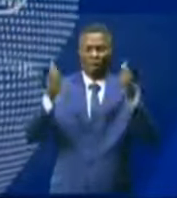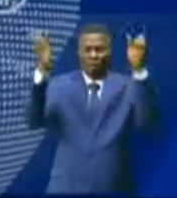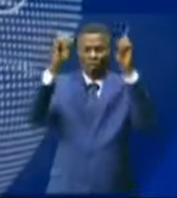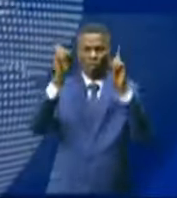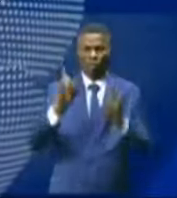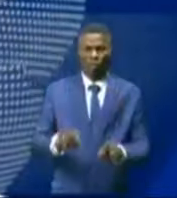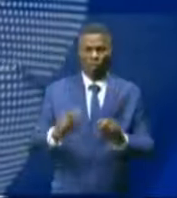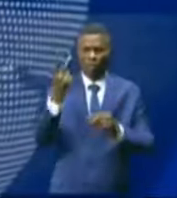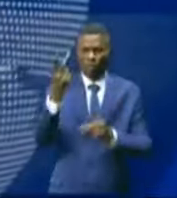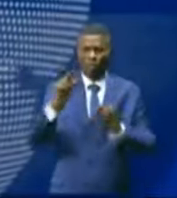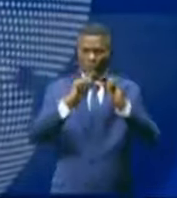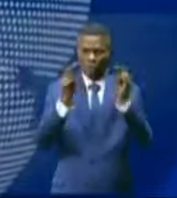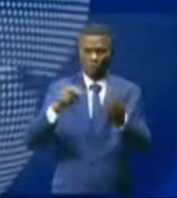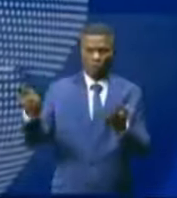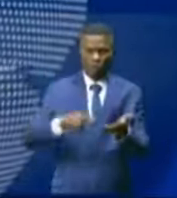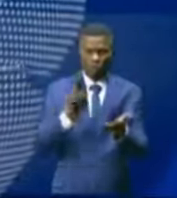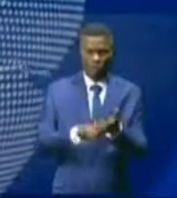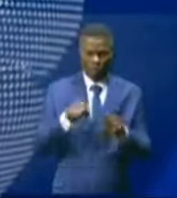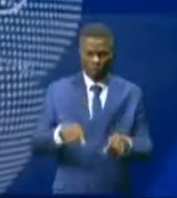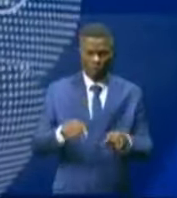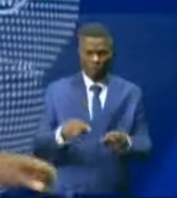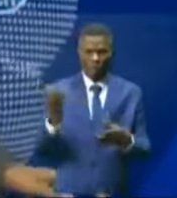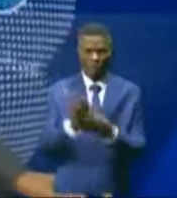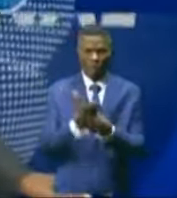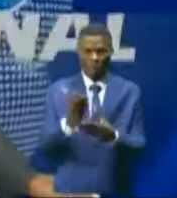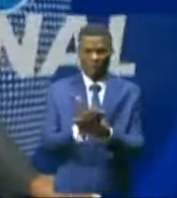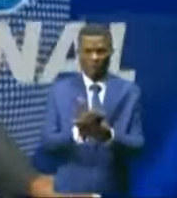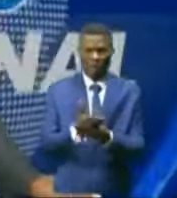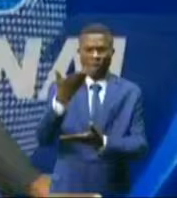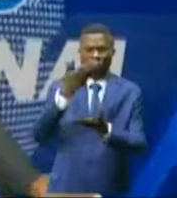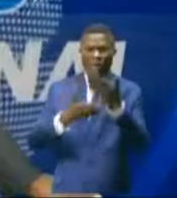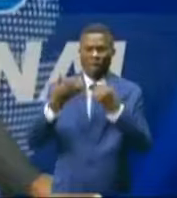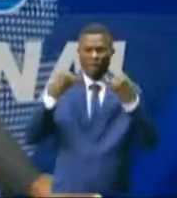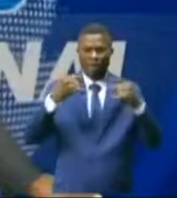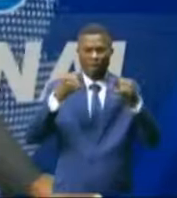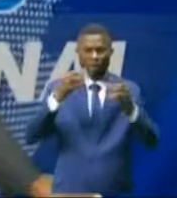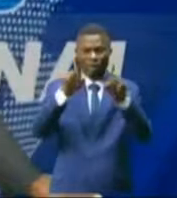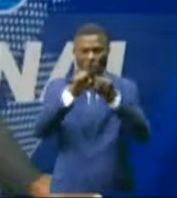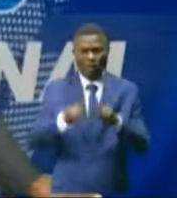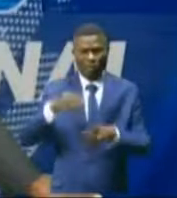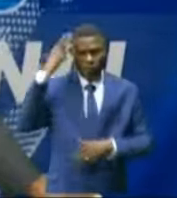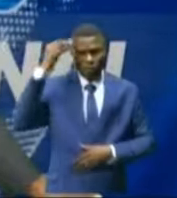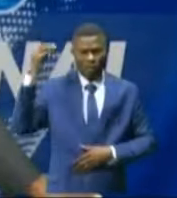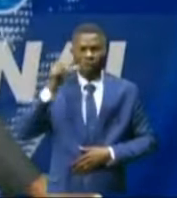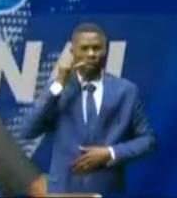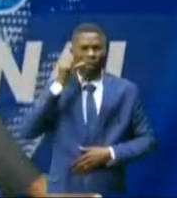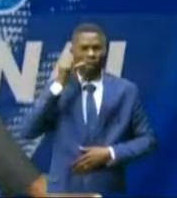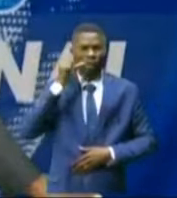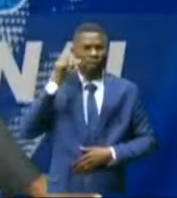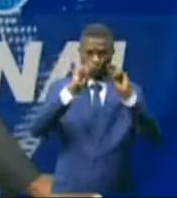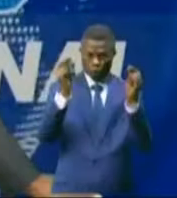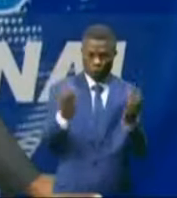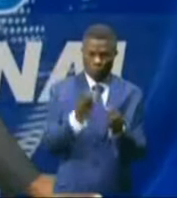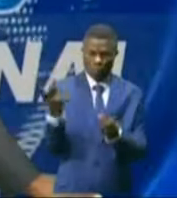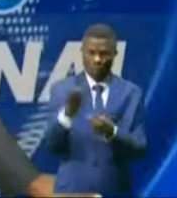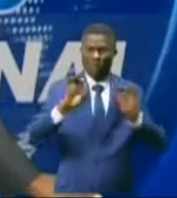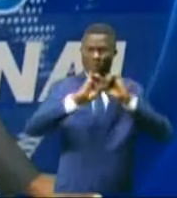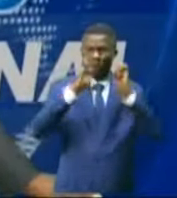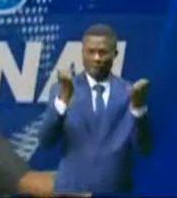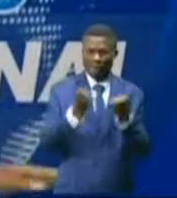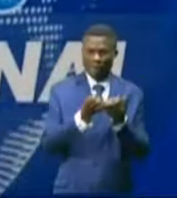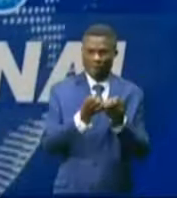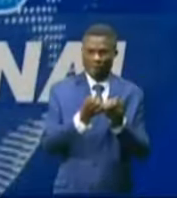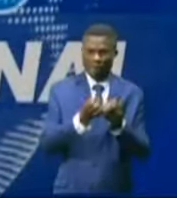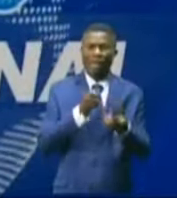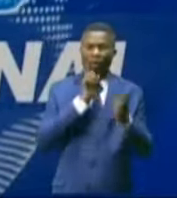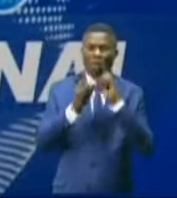Les deux parties vont signer aujourd'hui un protocole d'accord d'échange d'informations d'expérience. Hier, les délégations de ces deux entreprises ont passé en